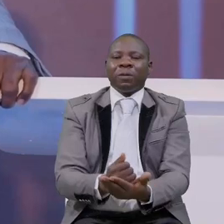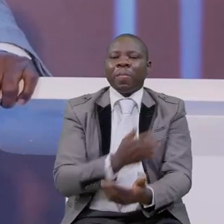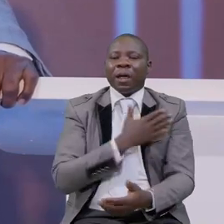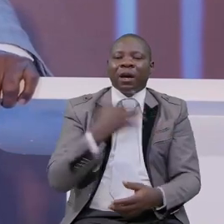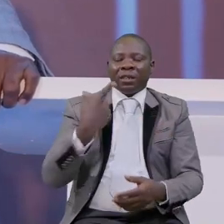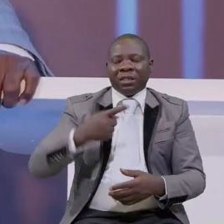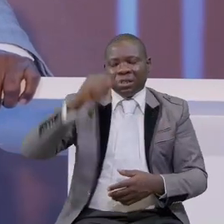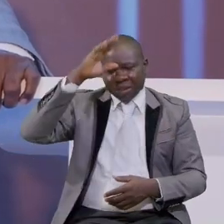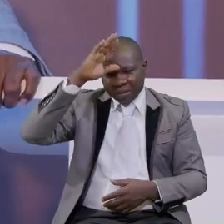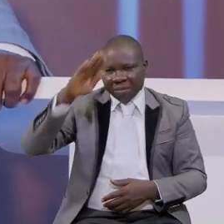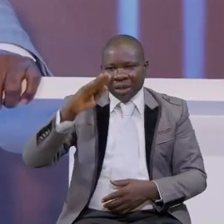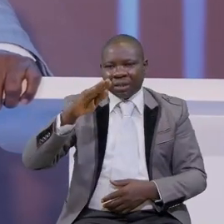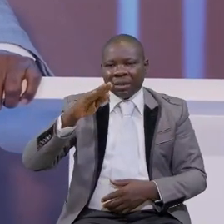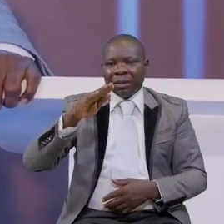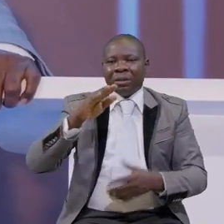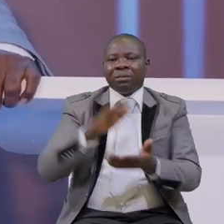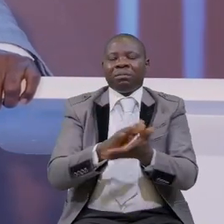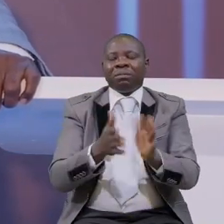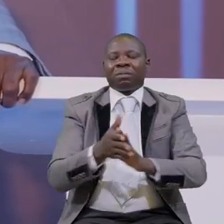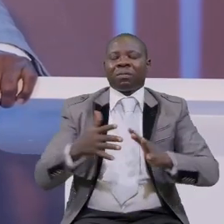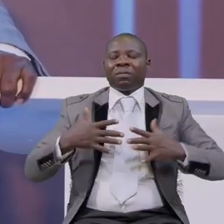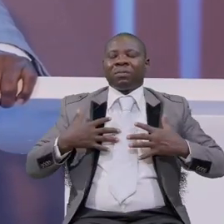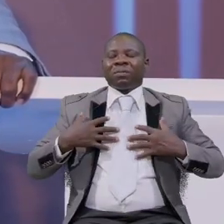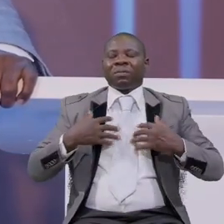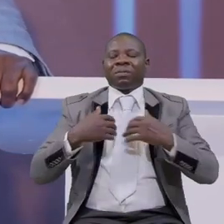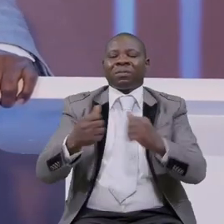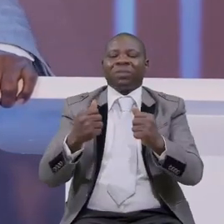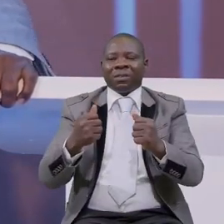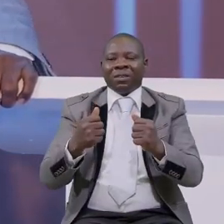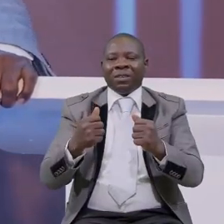Et le monsieur a eu sa guérison.